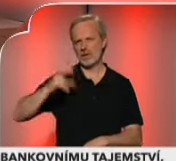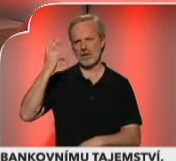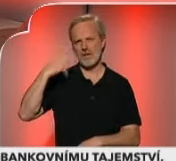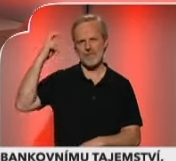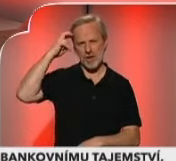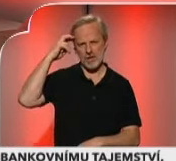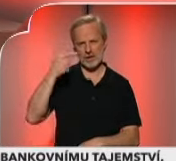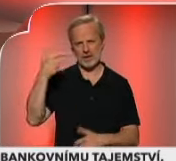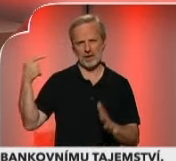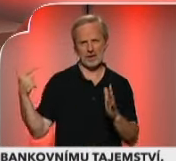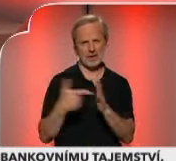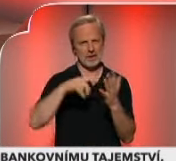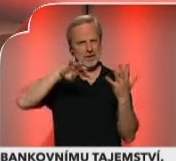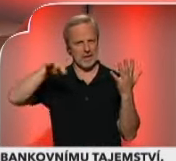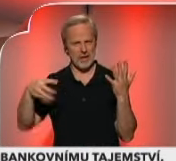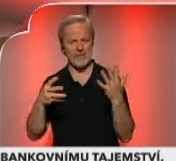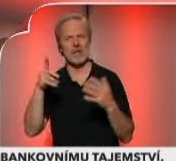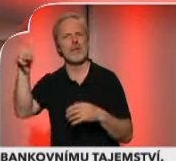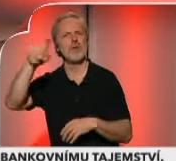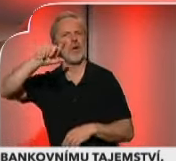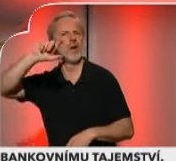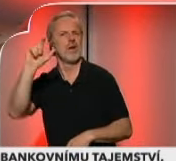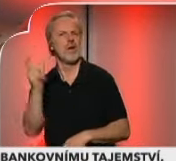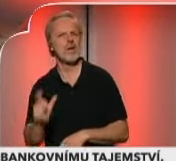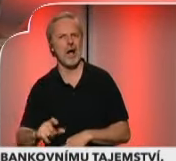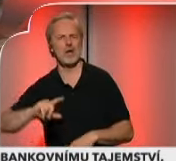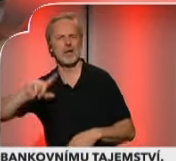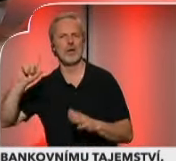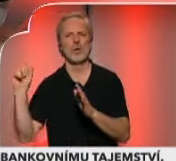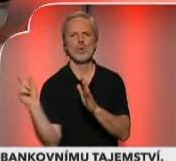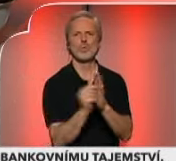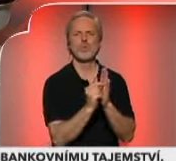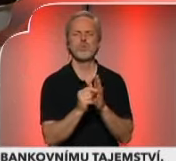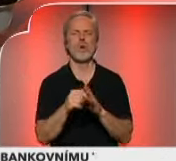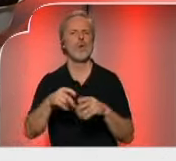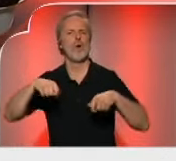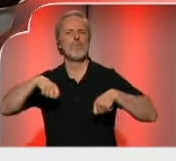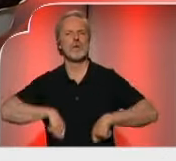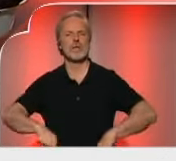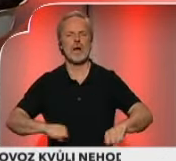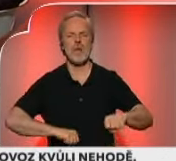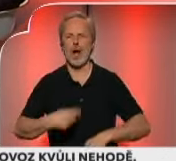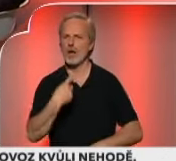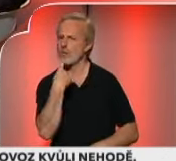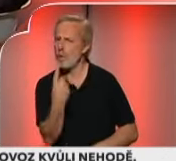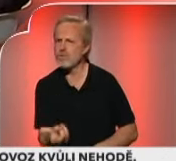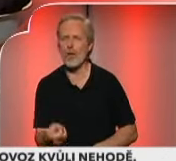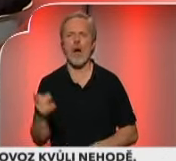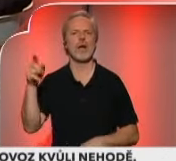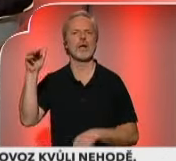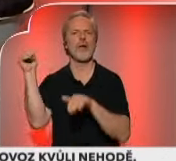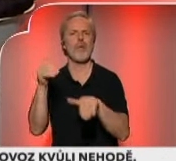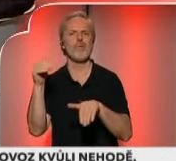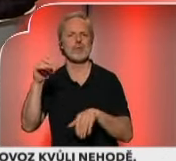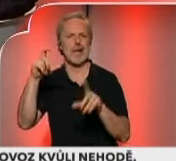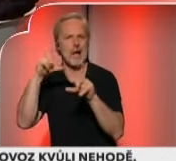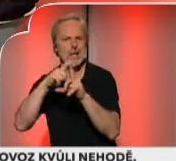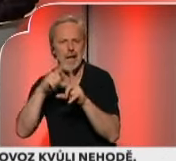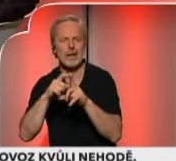dělal v toskánském letovisku Monte ar gentaro společně s tehdejším premiérem Mirkem topolánkem jeho lobbistou dalíkem a